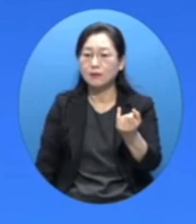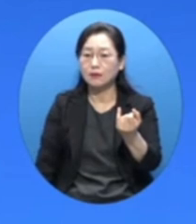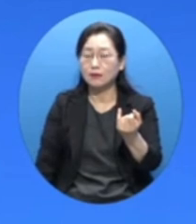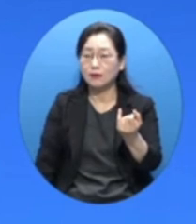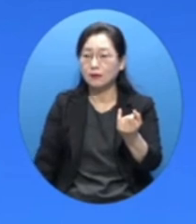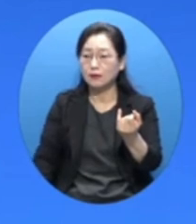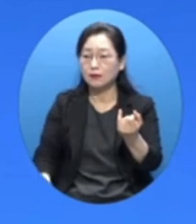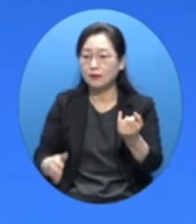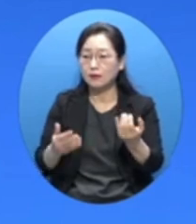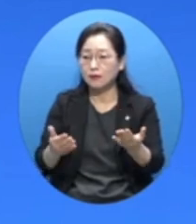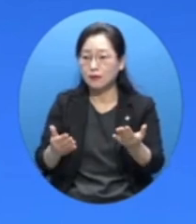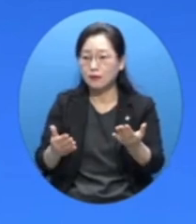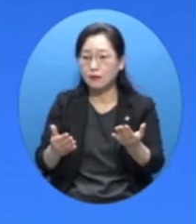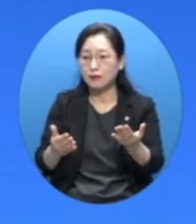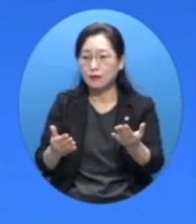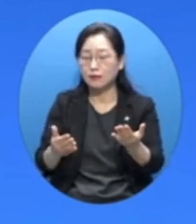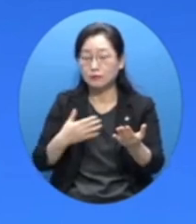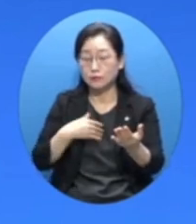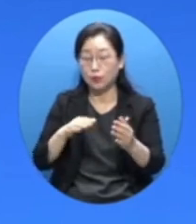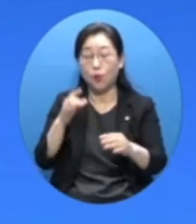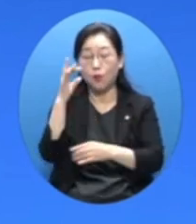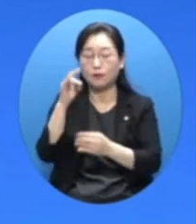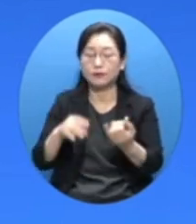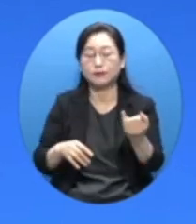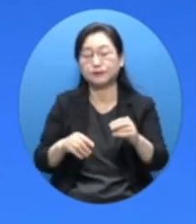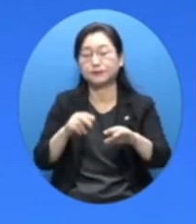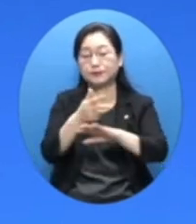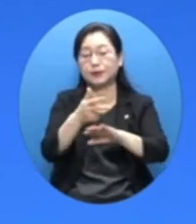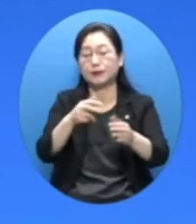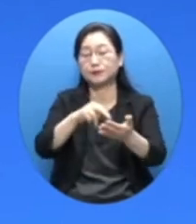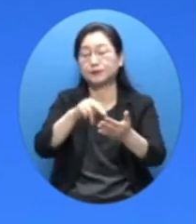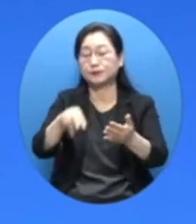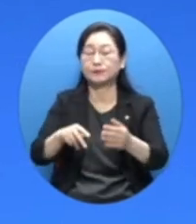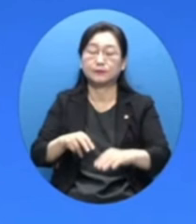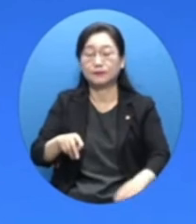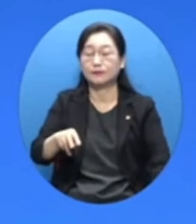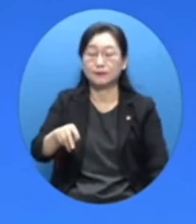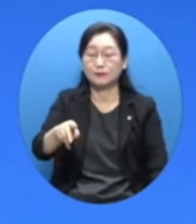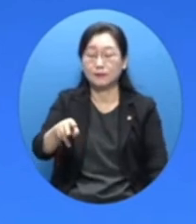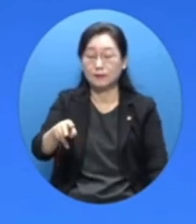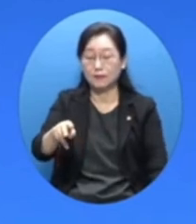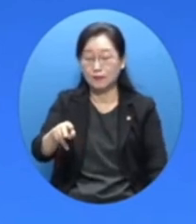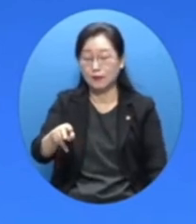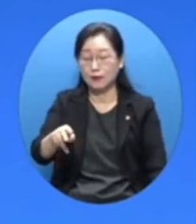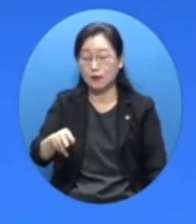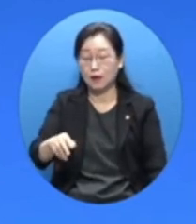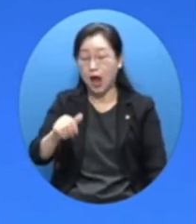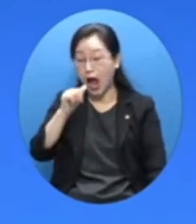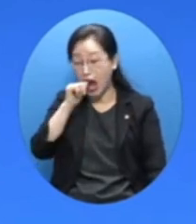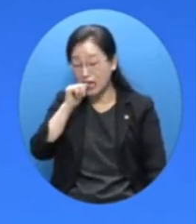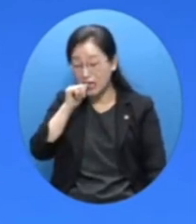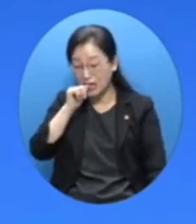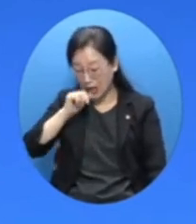학기를 사에서 내려서 길을 걷는데 주말에서 뭘 찾다가